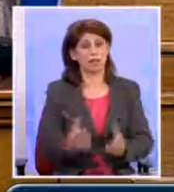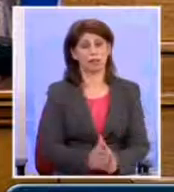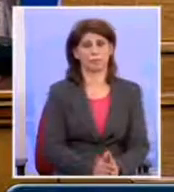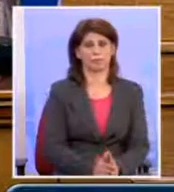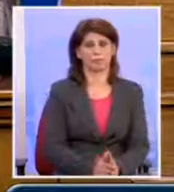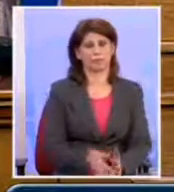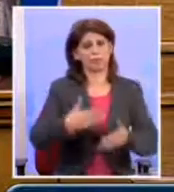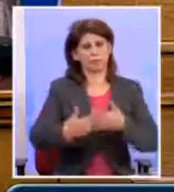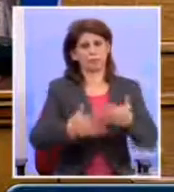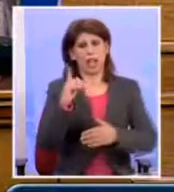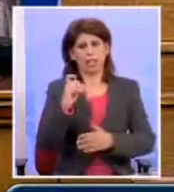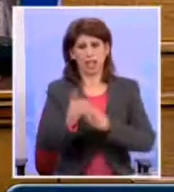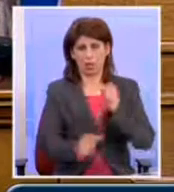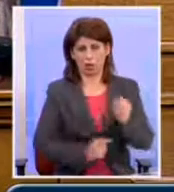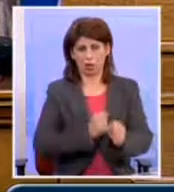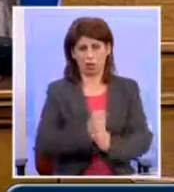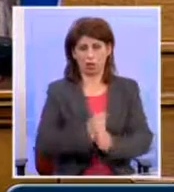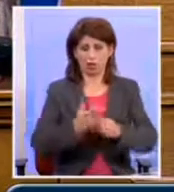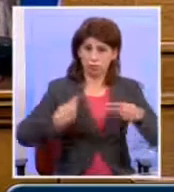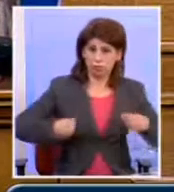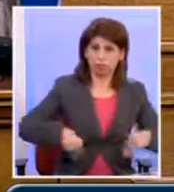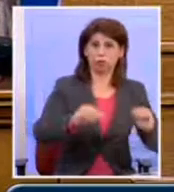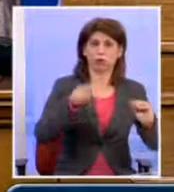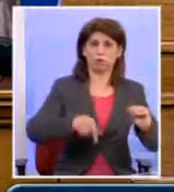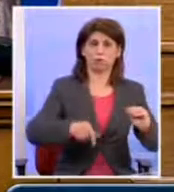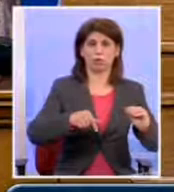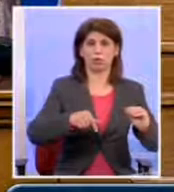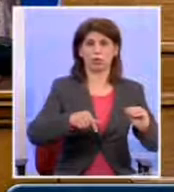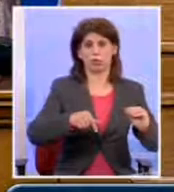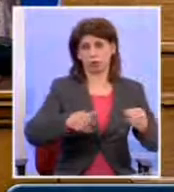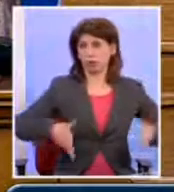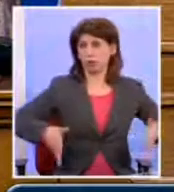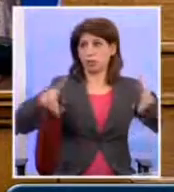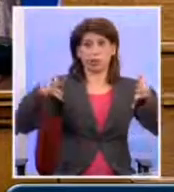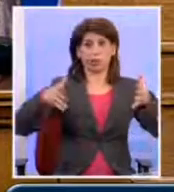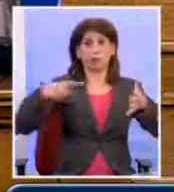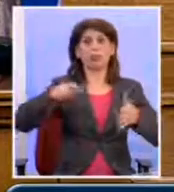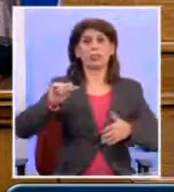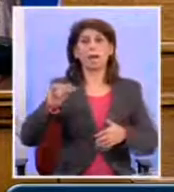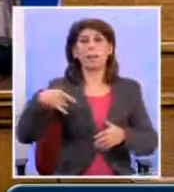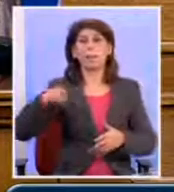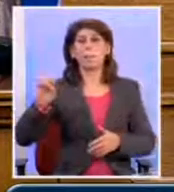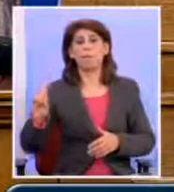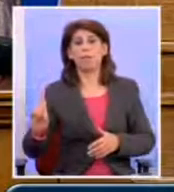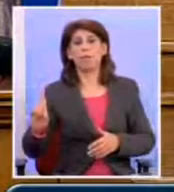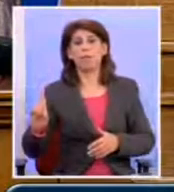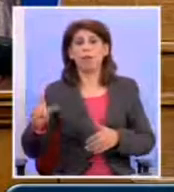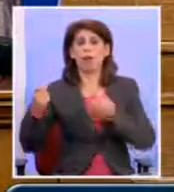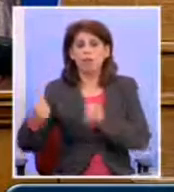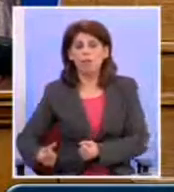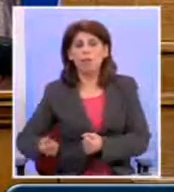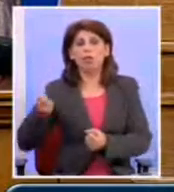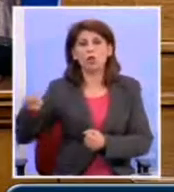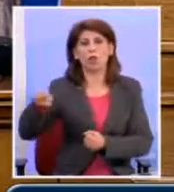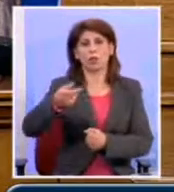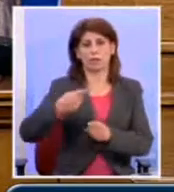την πάροδο των 10 ετών η εκποίηση αυτών των κτηρίων από το ΤΑΙΠΕΔ επιβαρύνει το χρέος της